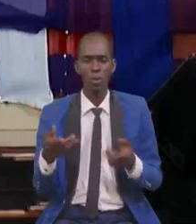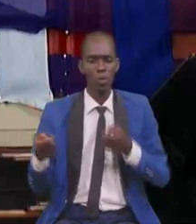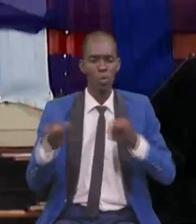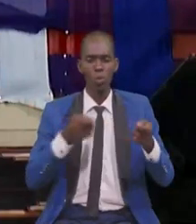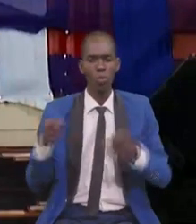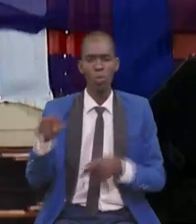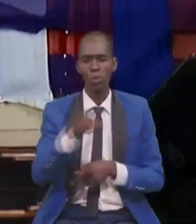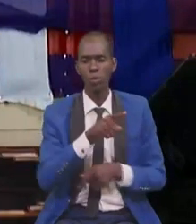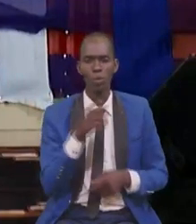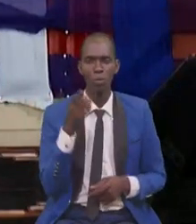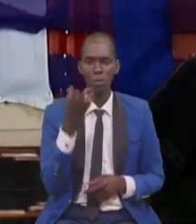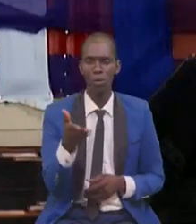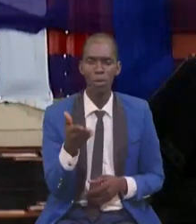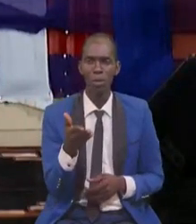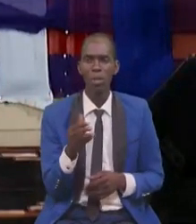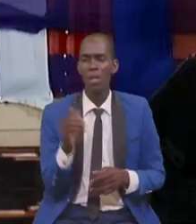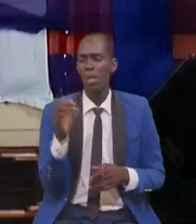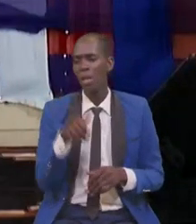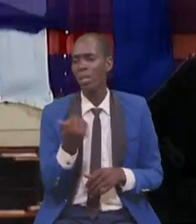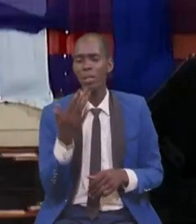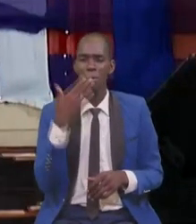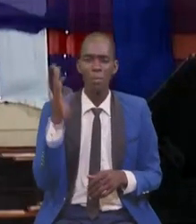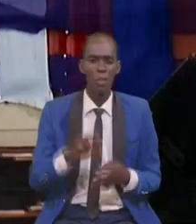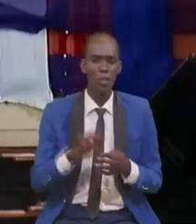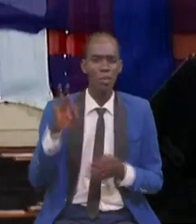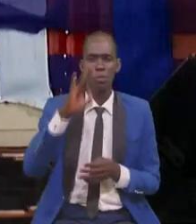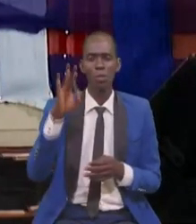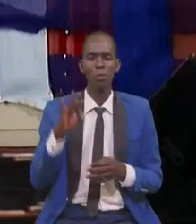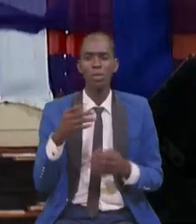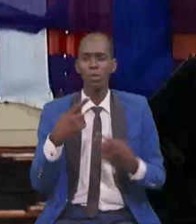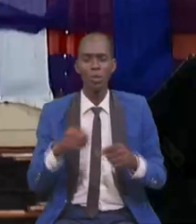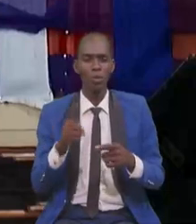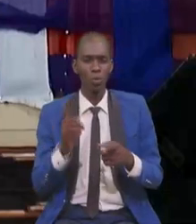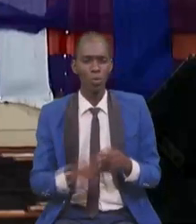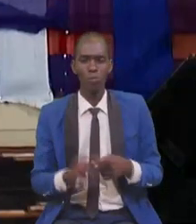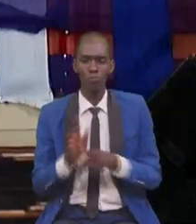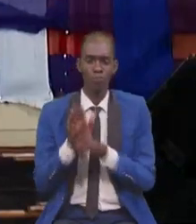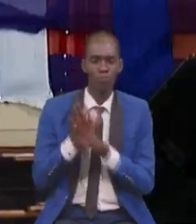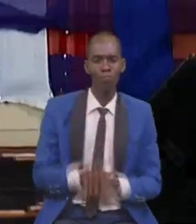un démon qui te contrôle? Y a-t-il un démon qui te manipule?